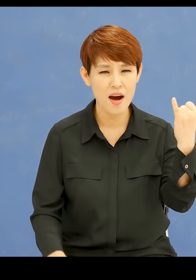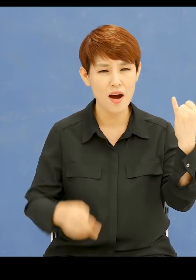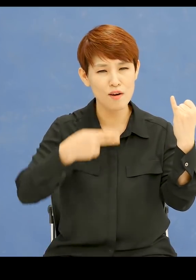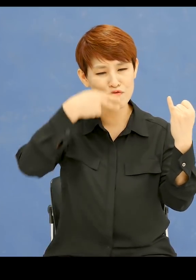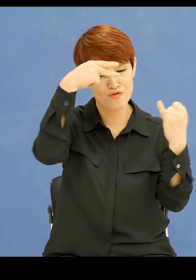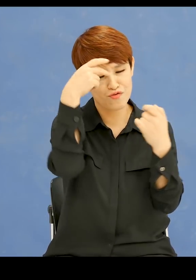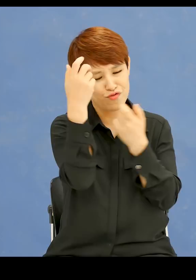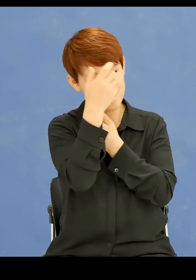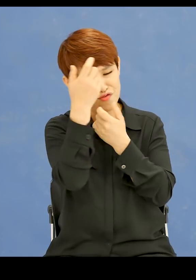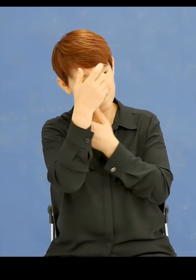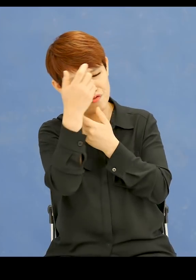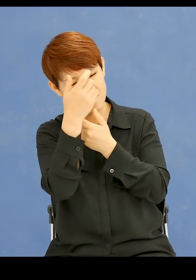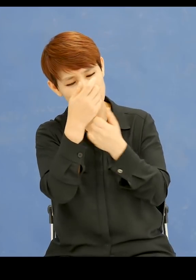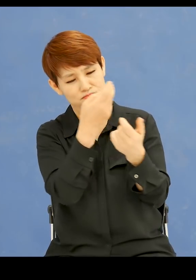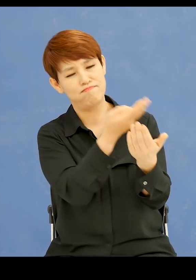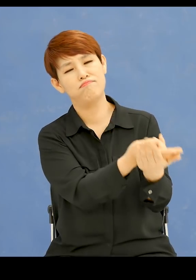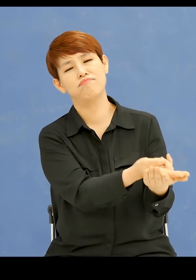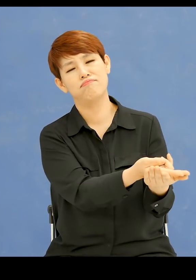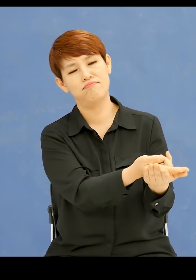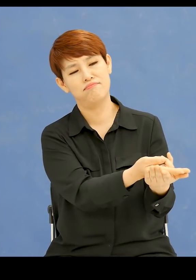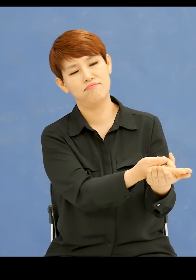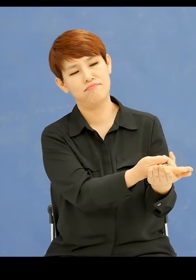취해서 누워 계시더라고요. 네.